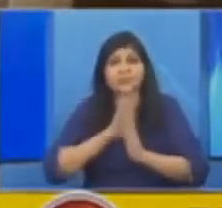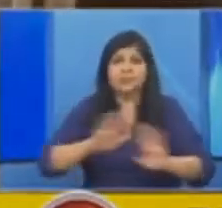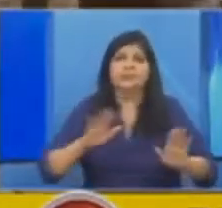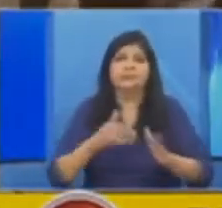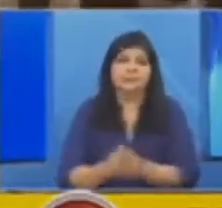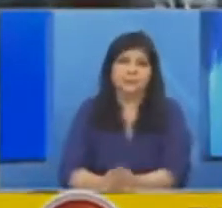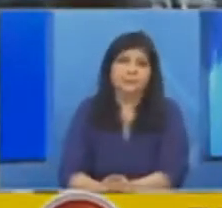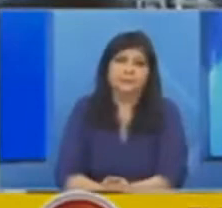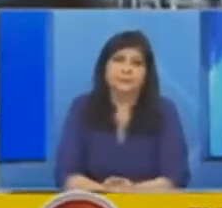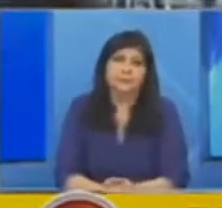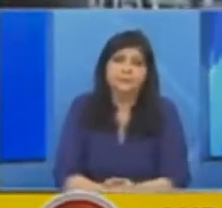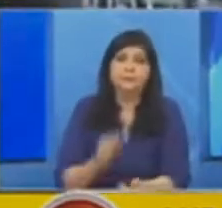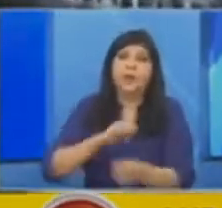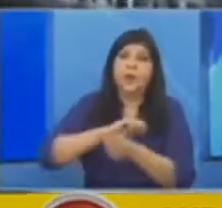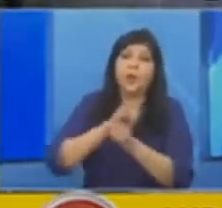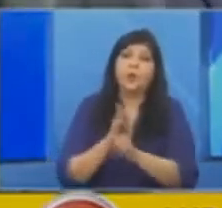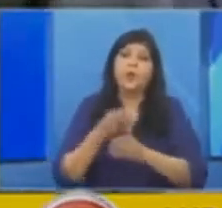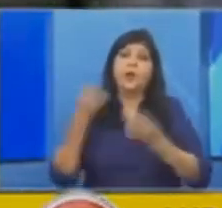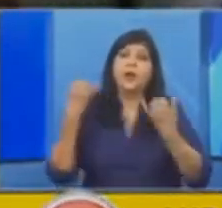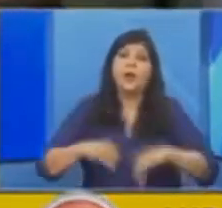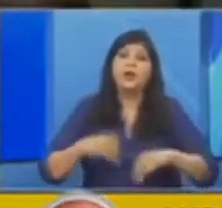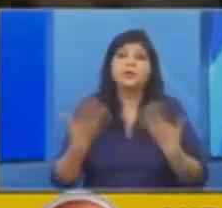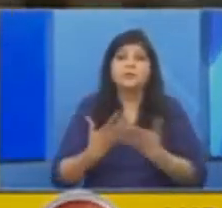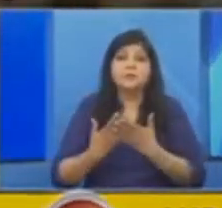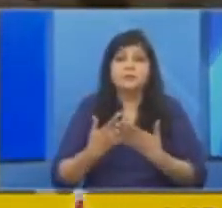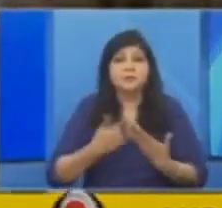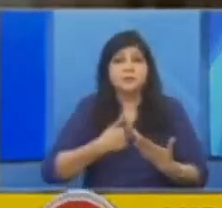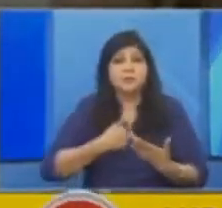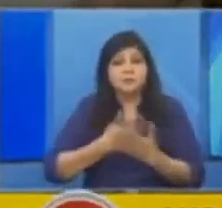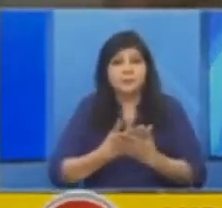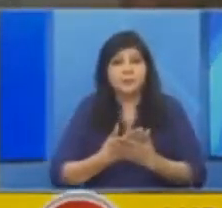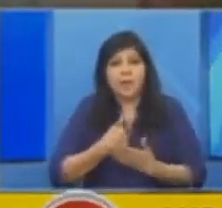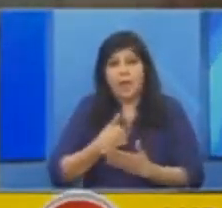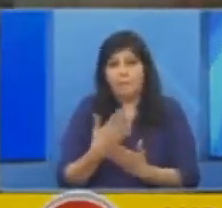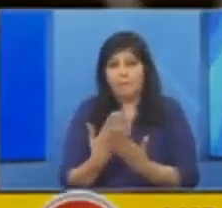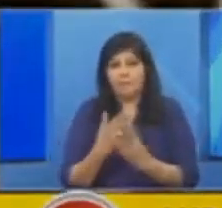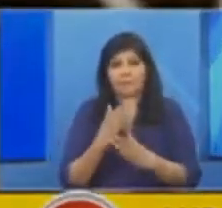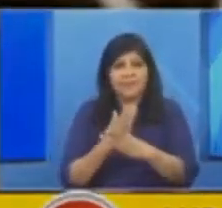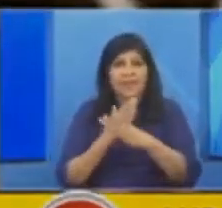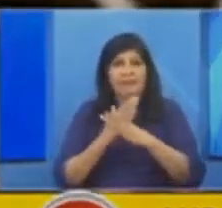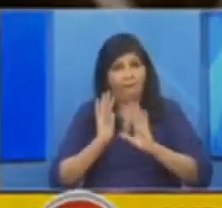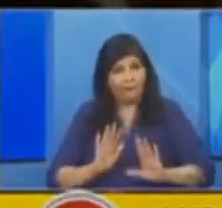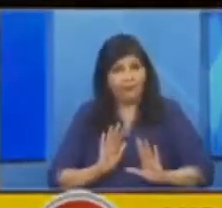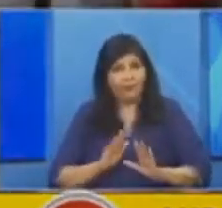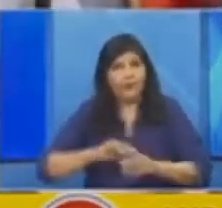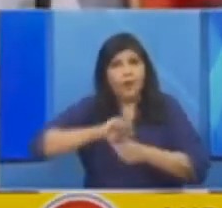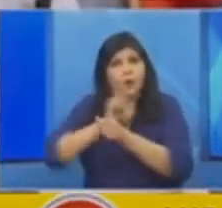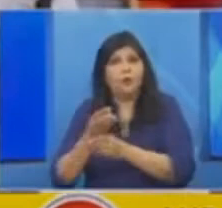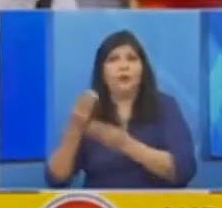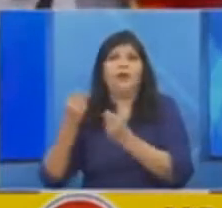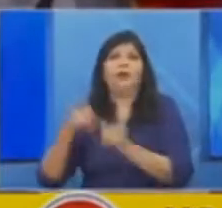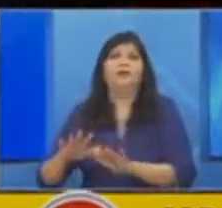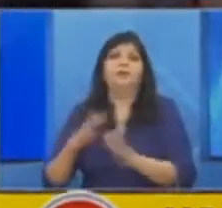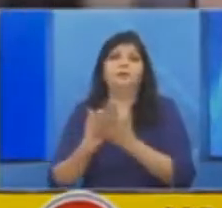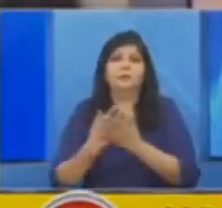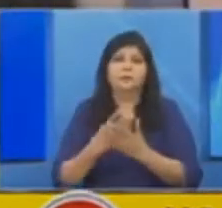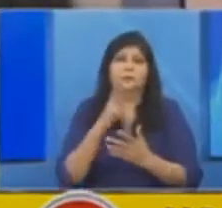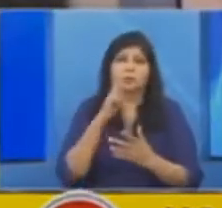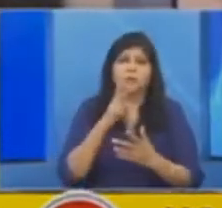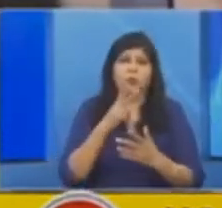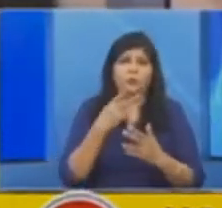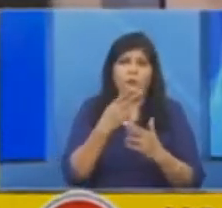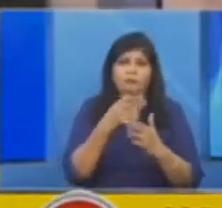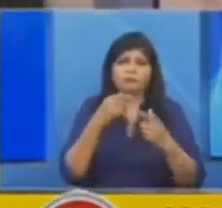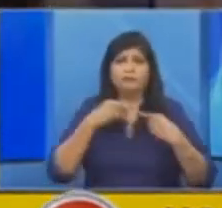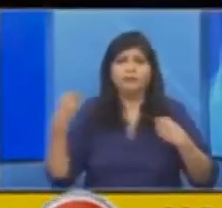हराएं कोरोना तभी हरेगा जब आप सुरक्षित रहेंगे जब आप दोगज की दुरी